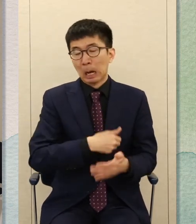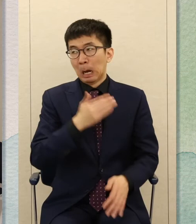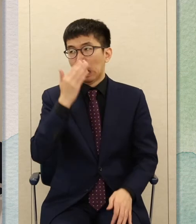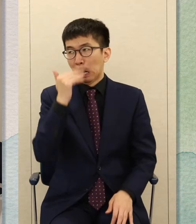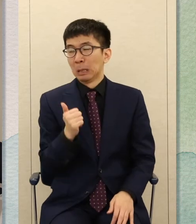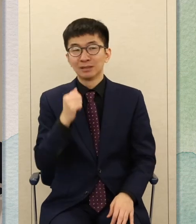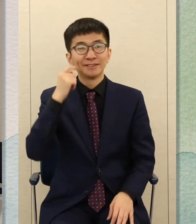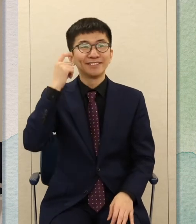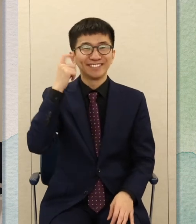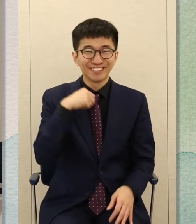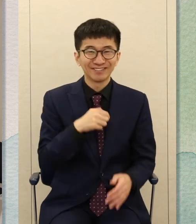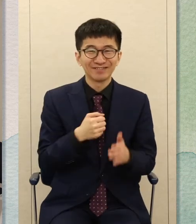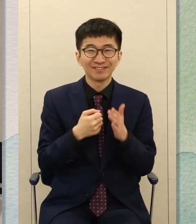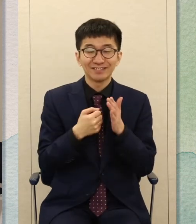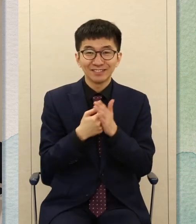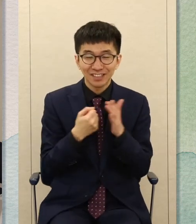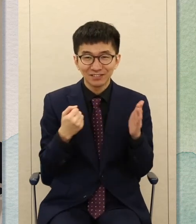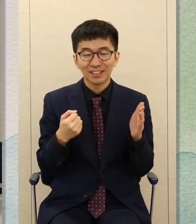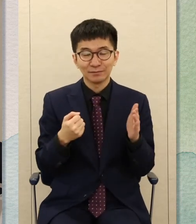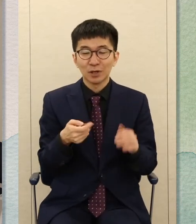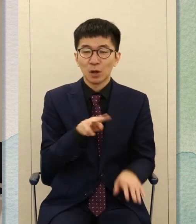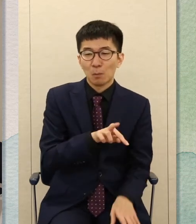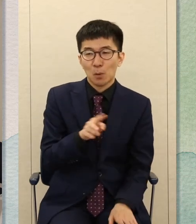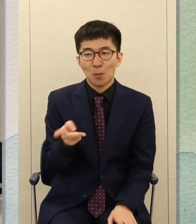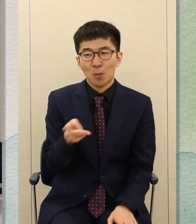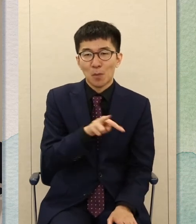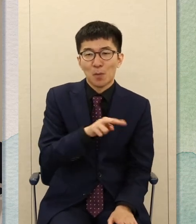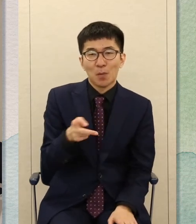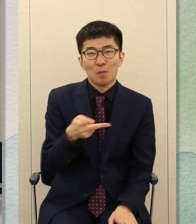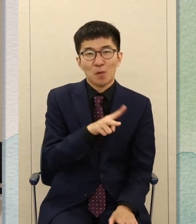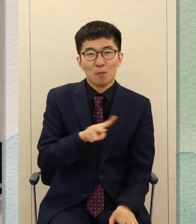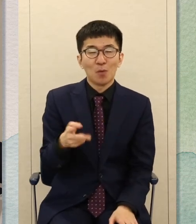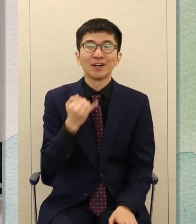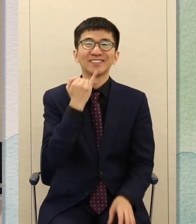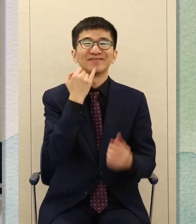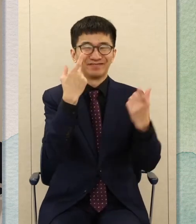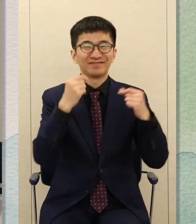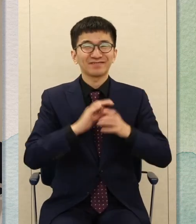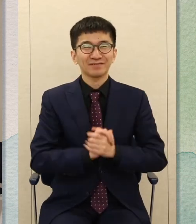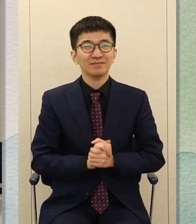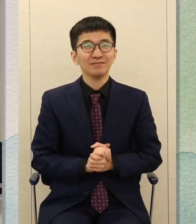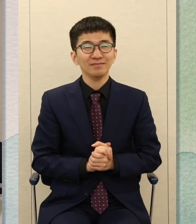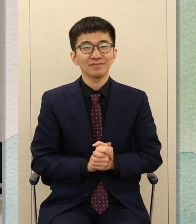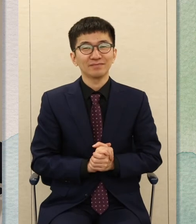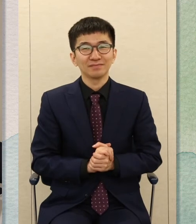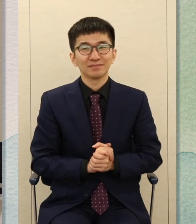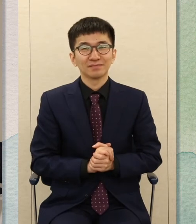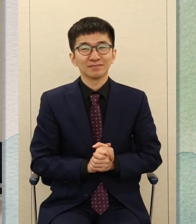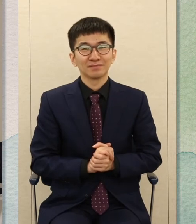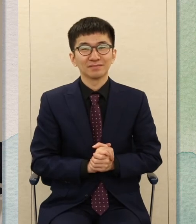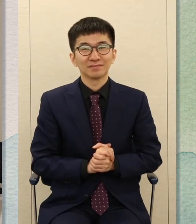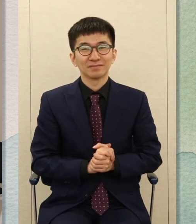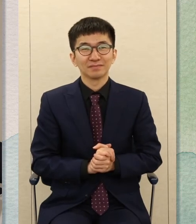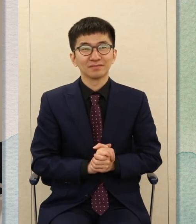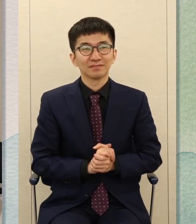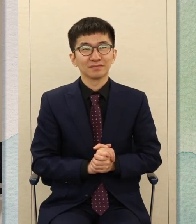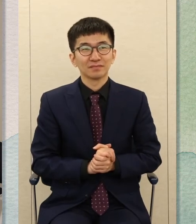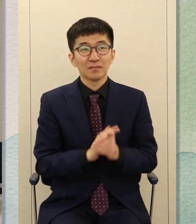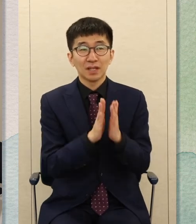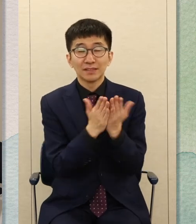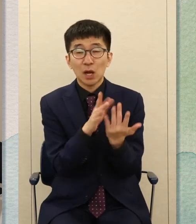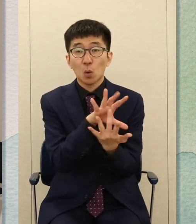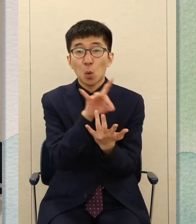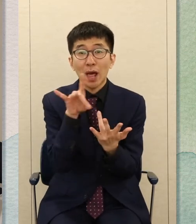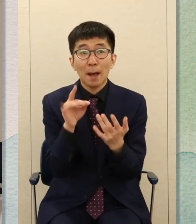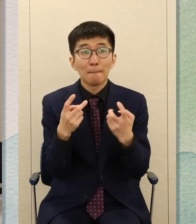얘기하는 것 같아. 그래서 걔를 좀 번갈아 가면서 읽으면 좋겠다. 그런 생각이 듭니다. 책